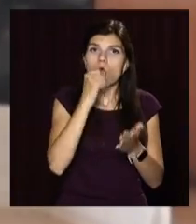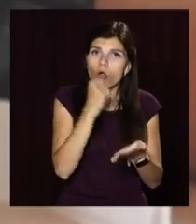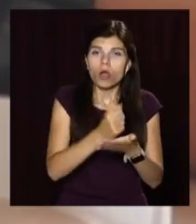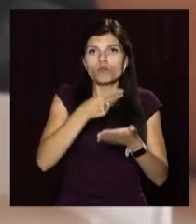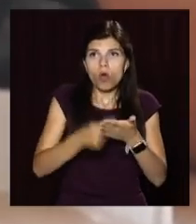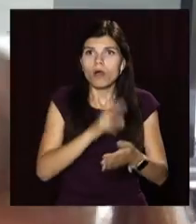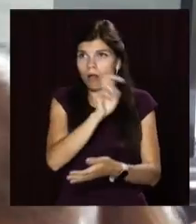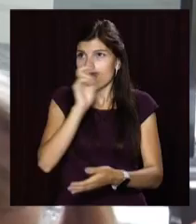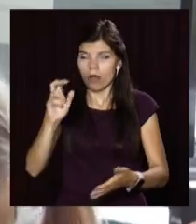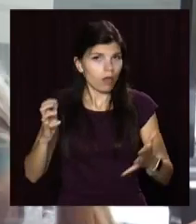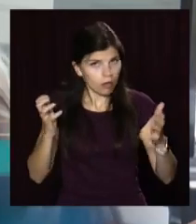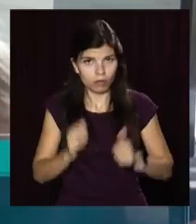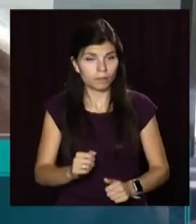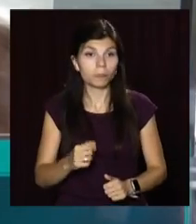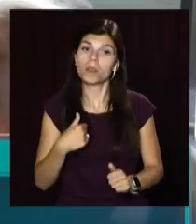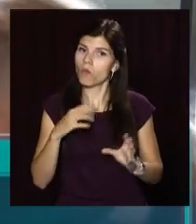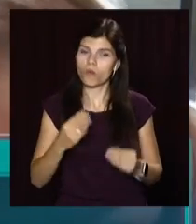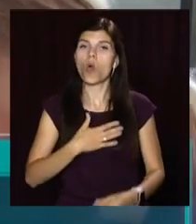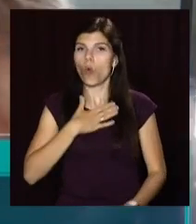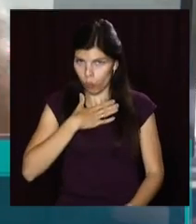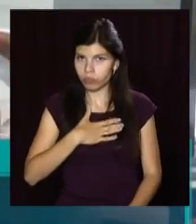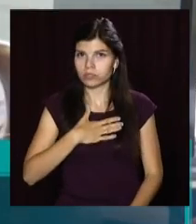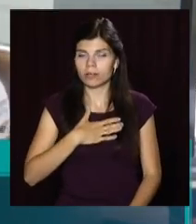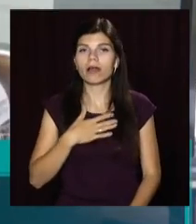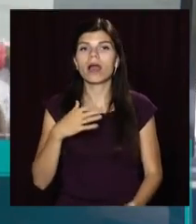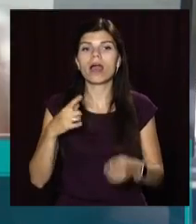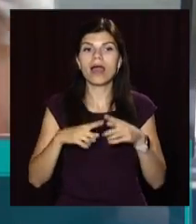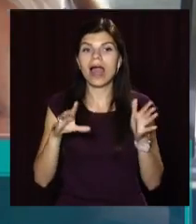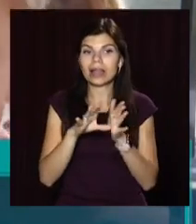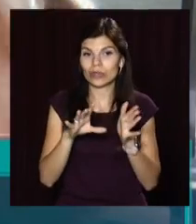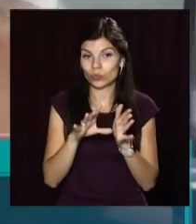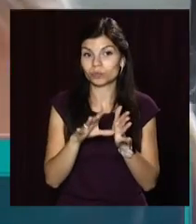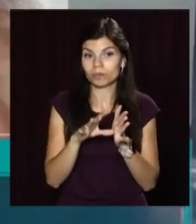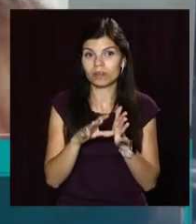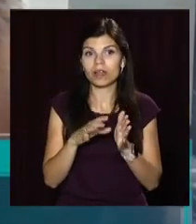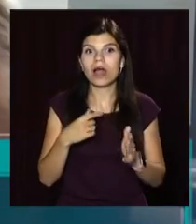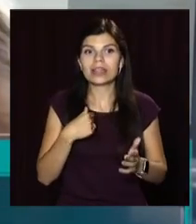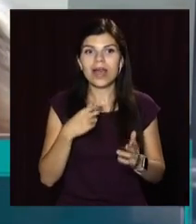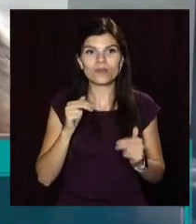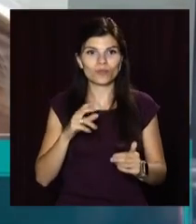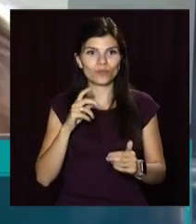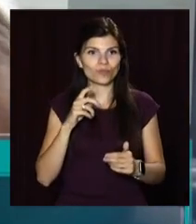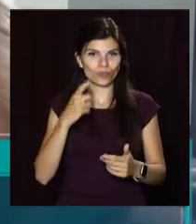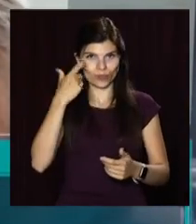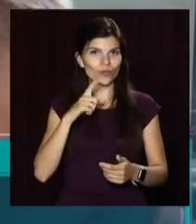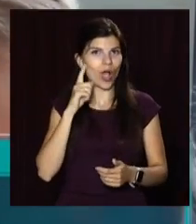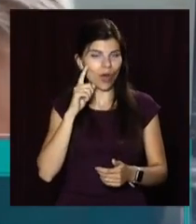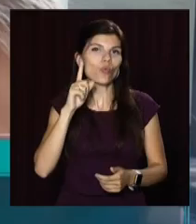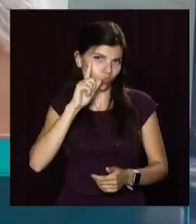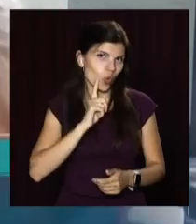та підписами. Мені взагалі устраивається ця електронна. Нам, як молодежі, то, в принципі, дуже